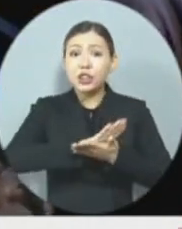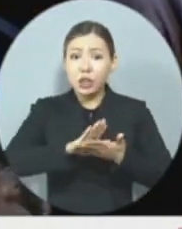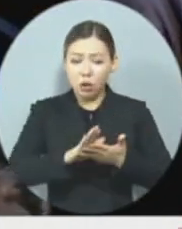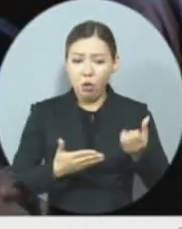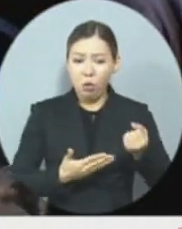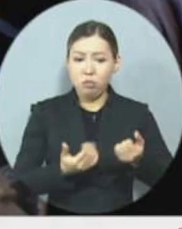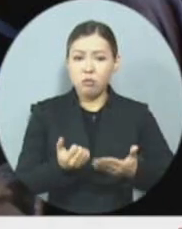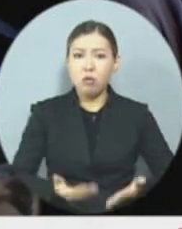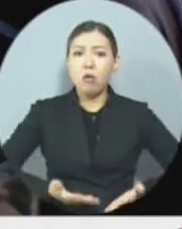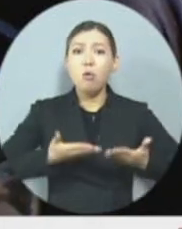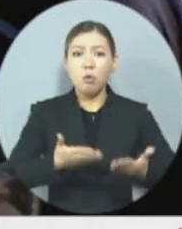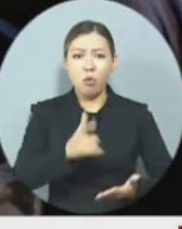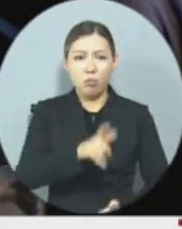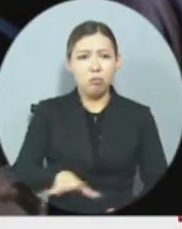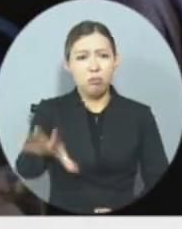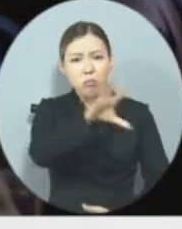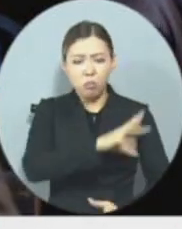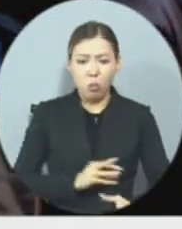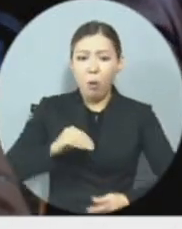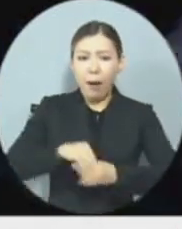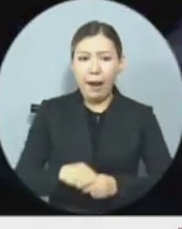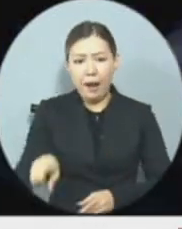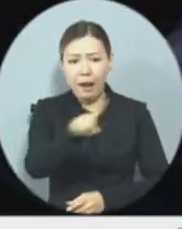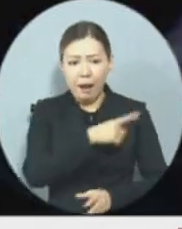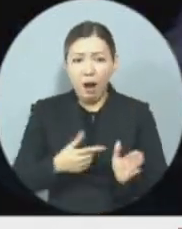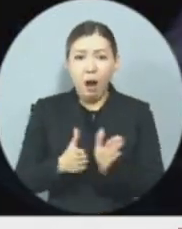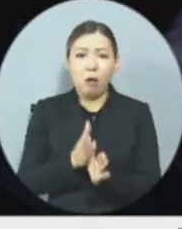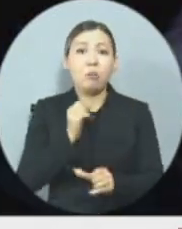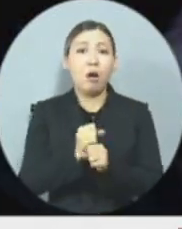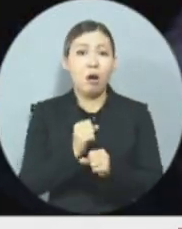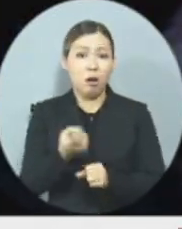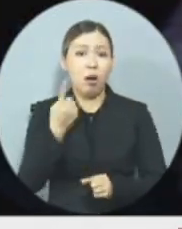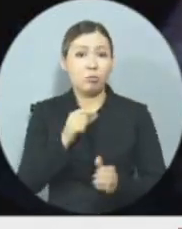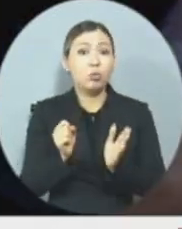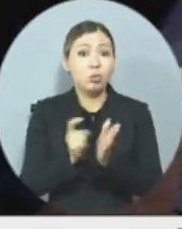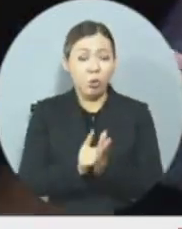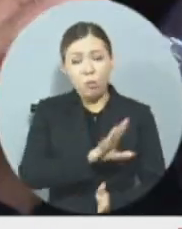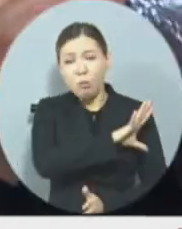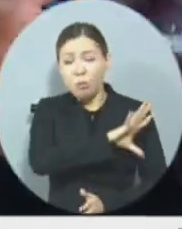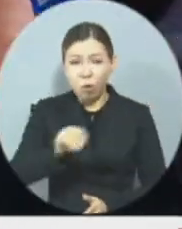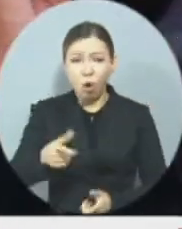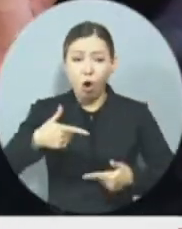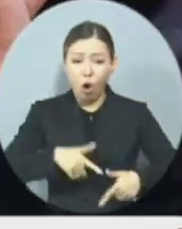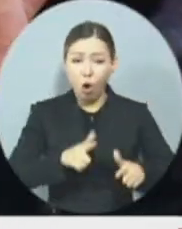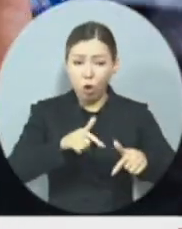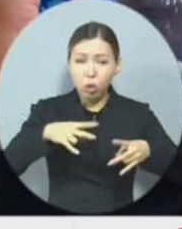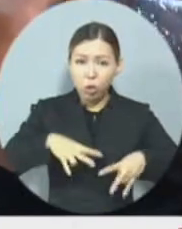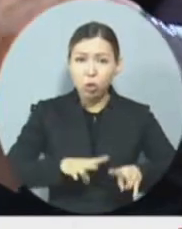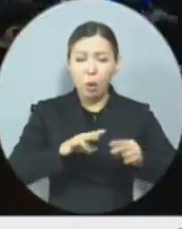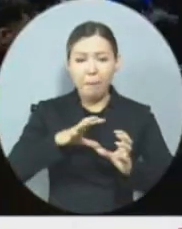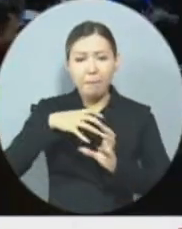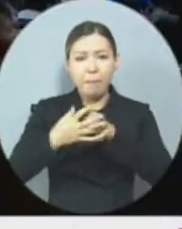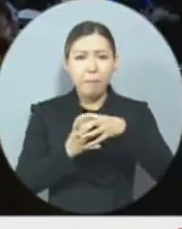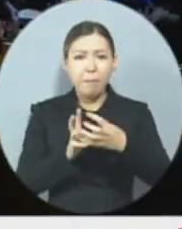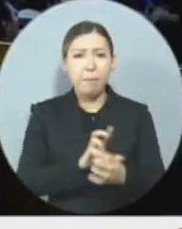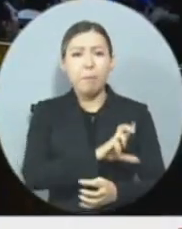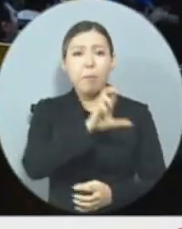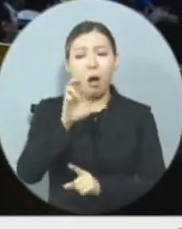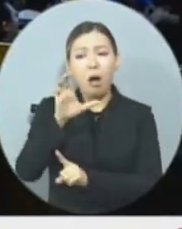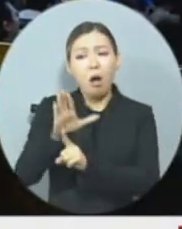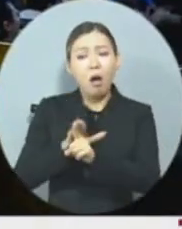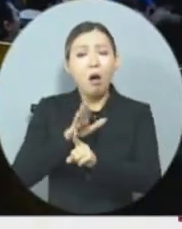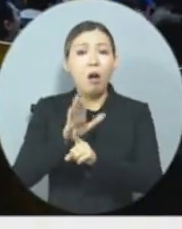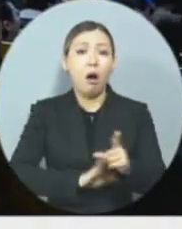өвлүүлэн үлдээхэд хүн бүрийн оролцоо хамтын ажиллагаа хамгийн чухал төдийгүй бүхний төрөө гол ус нуур цөөрөн байгаль дэлхийгээ хайрлан хамгаалах